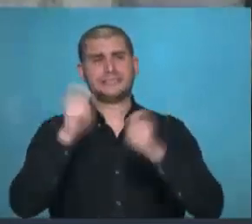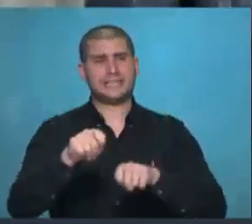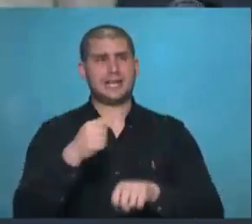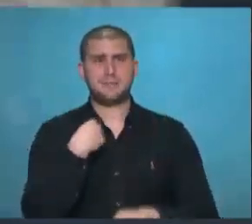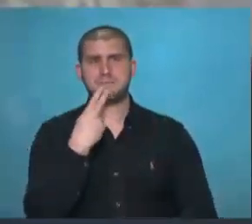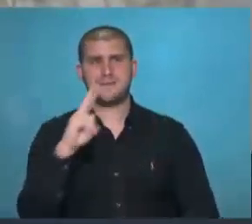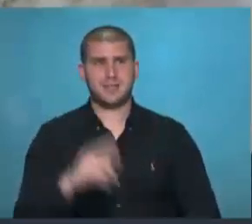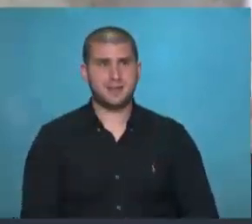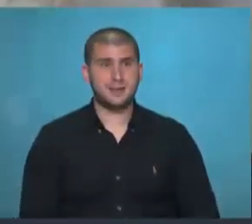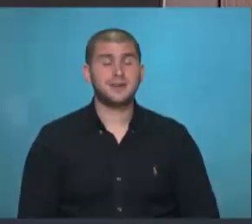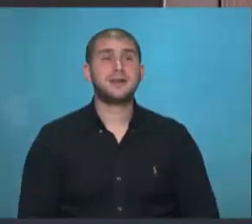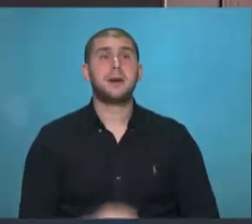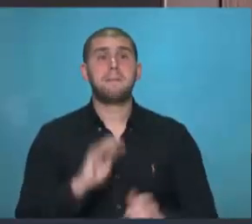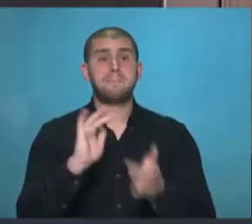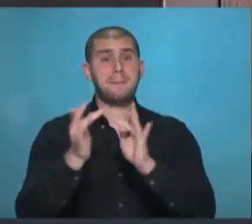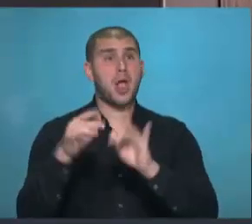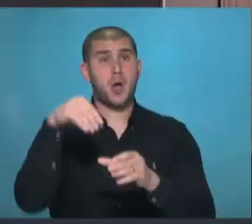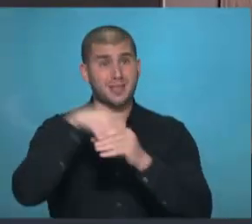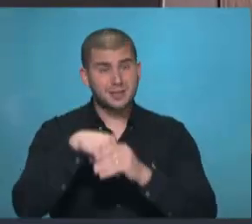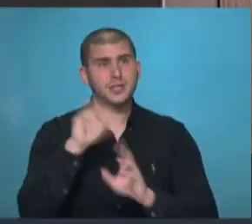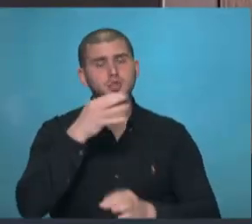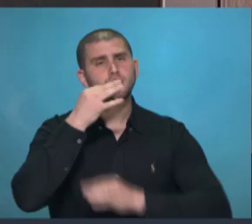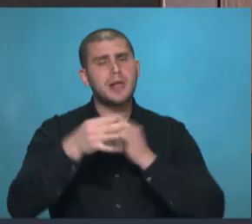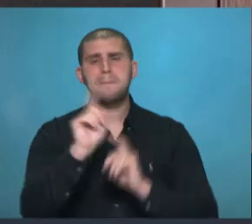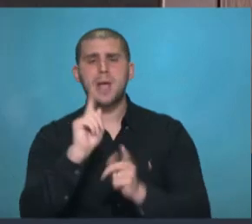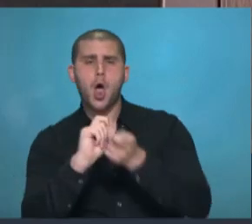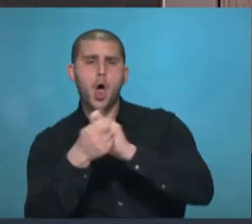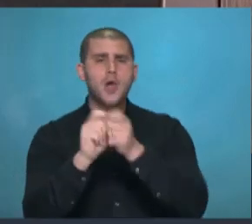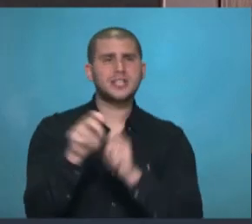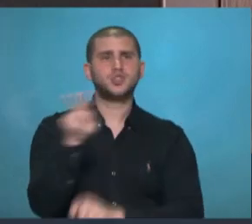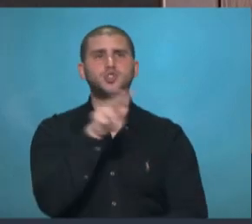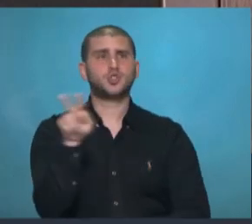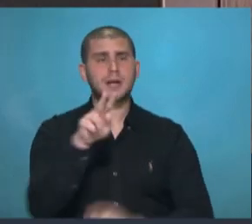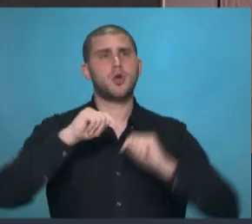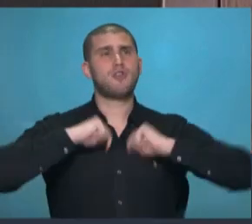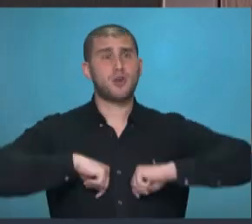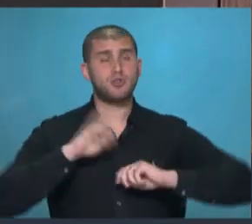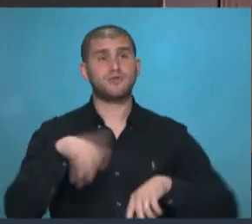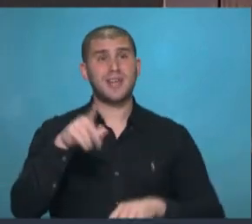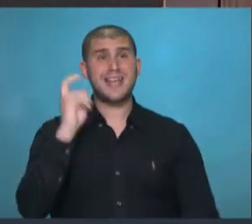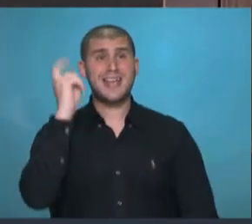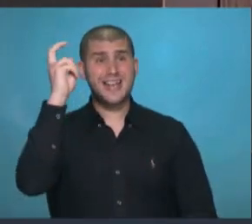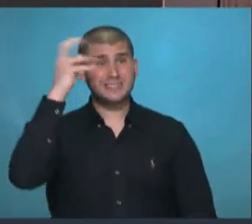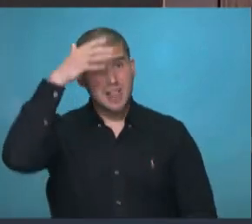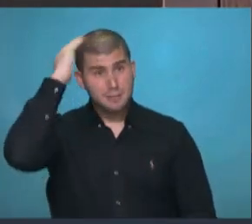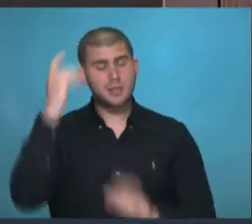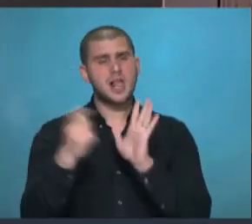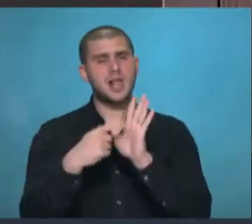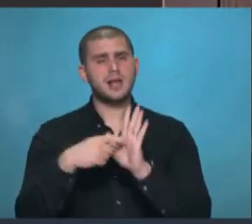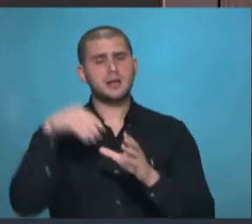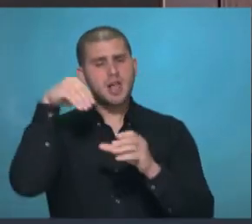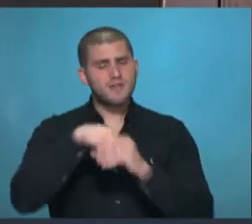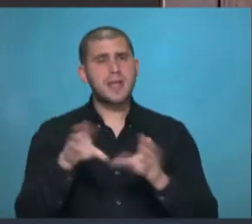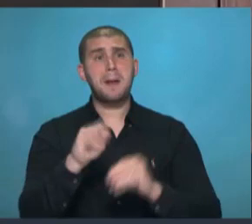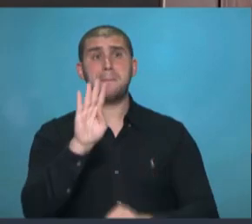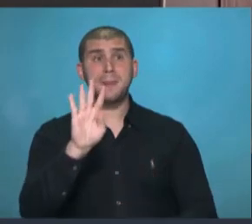מבטיח לך. במרכז המחלוקת בין השניים עומדת שאלת הרוטציה בין שני היורים ודרישת לפיד מגנץ להתחייב לא לשבת עם נתניהו